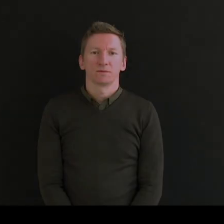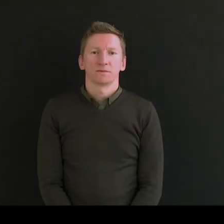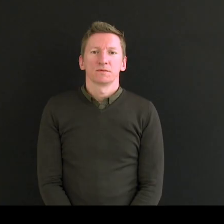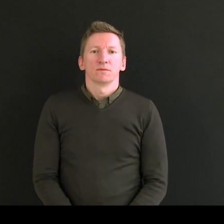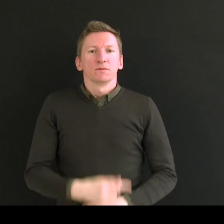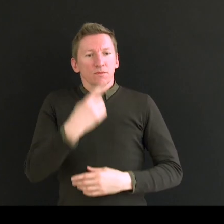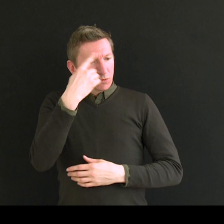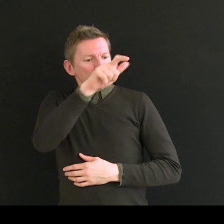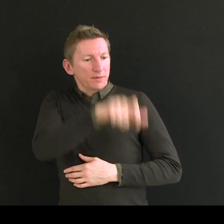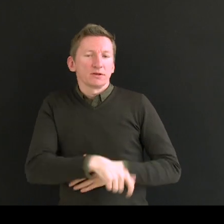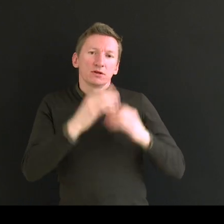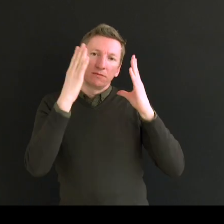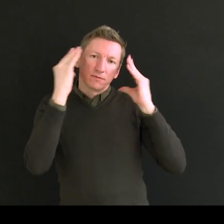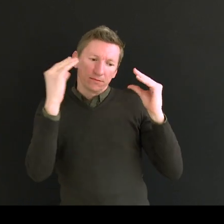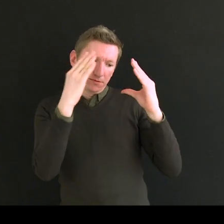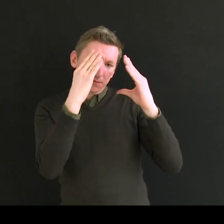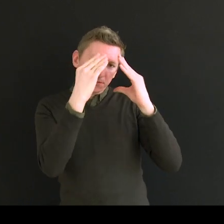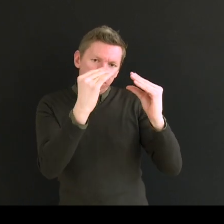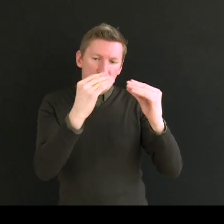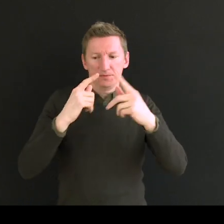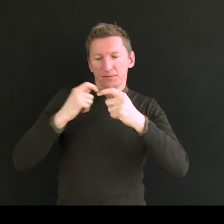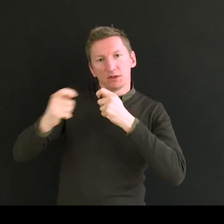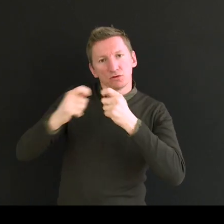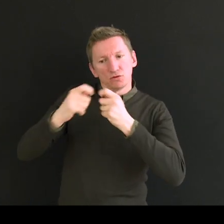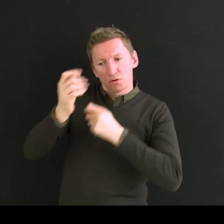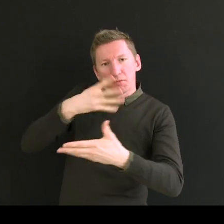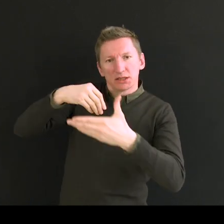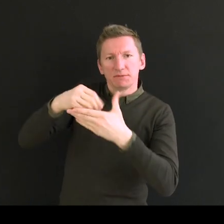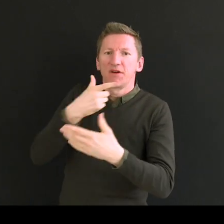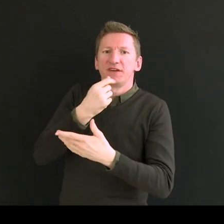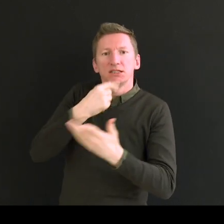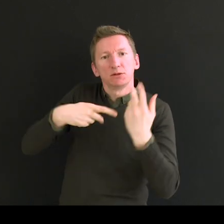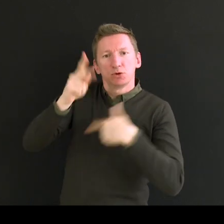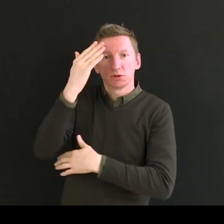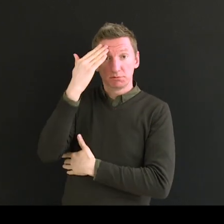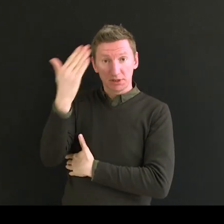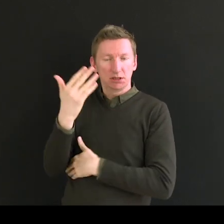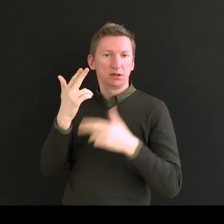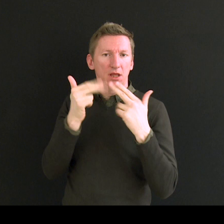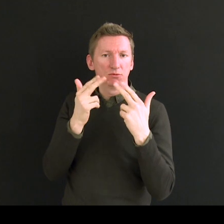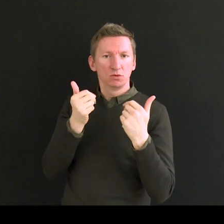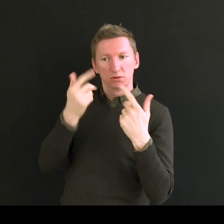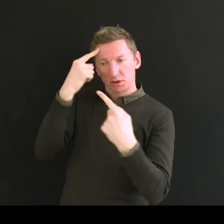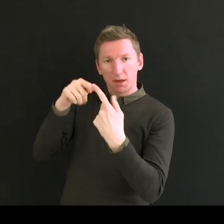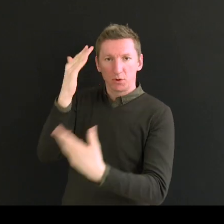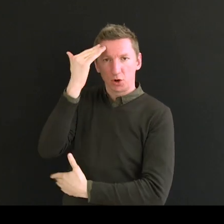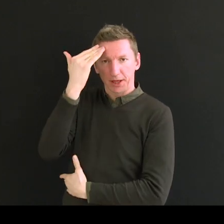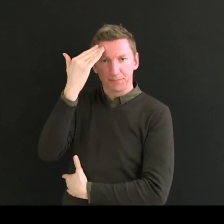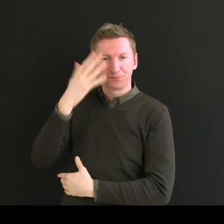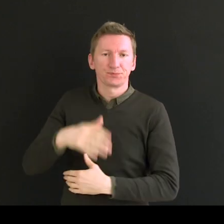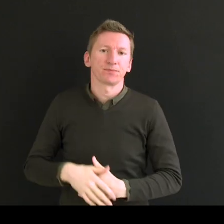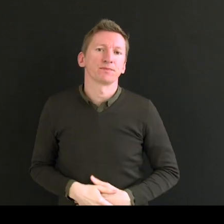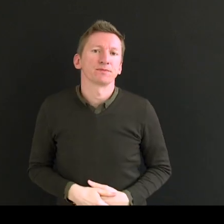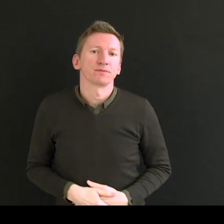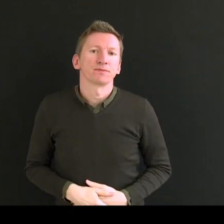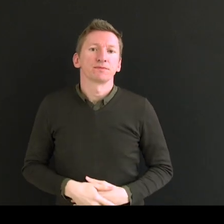Il est plus facile pour une personne malentendante malvoyante de suivre une conversation lorsqu'elle sait dès le début de quoi il est question.